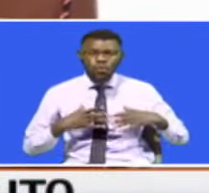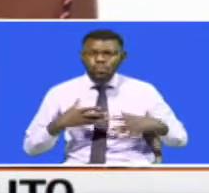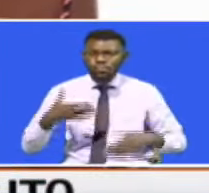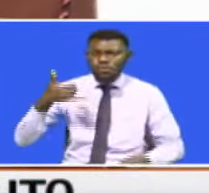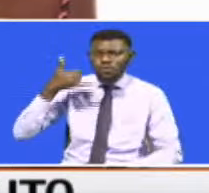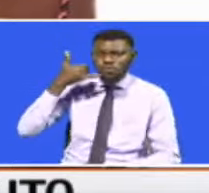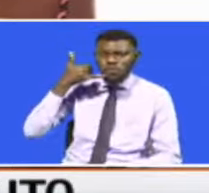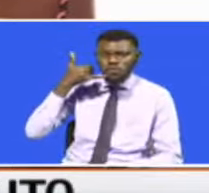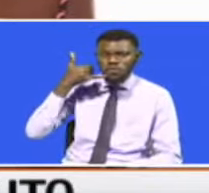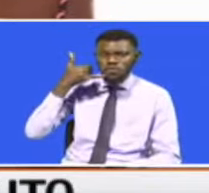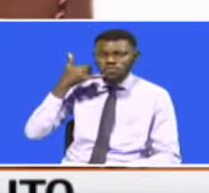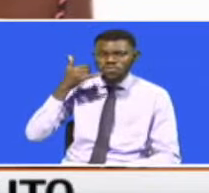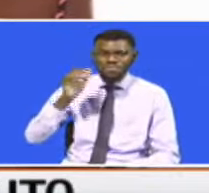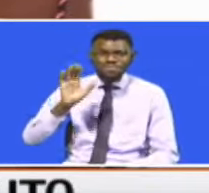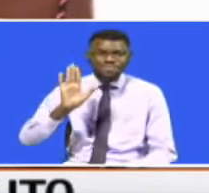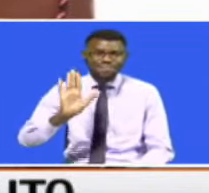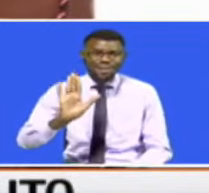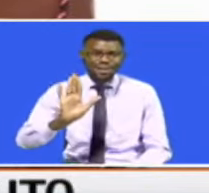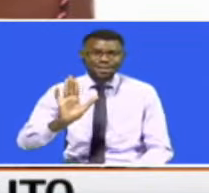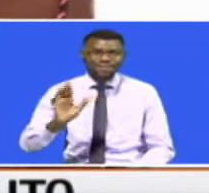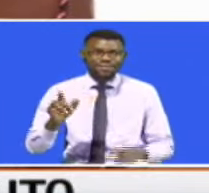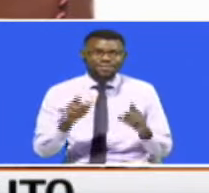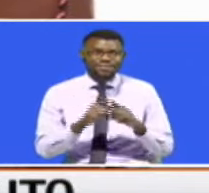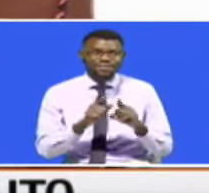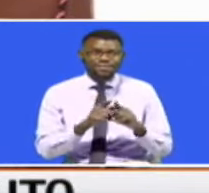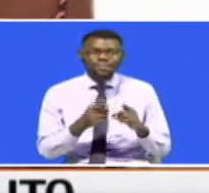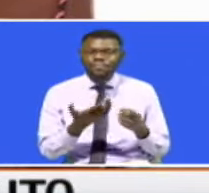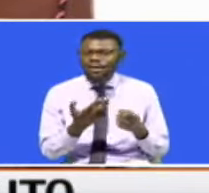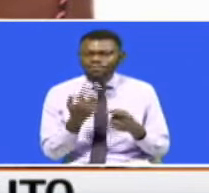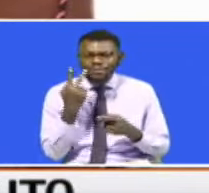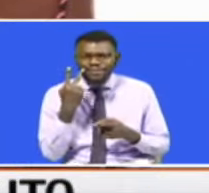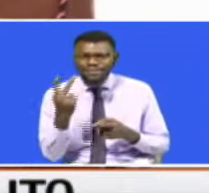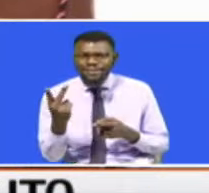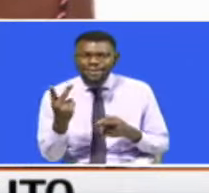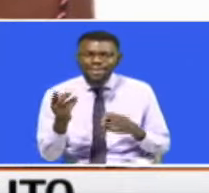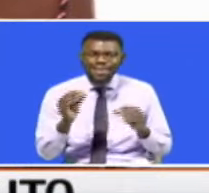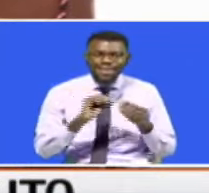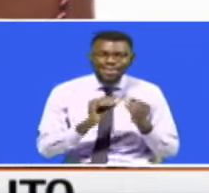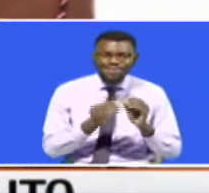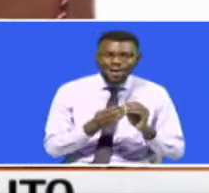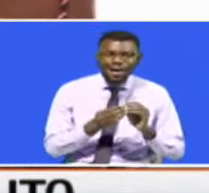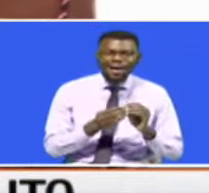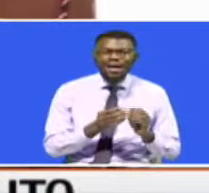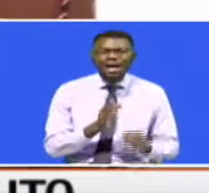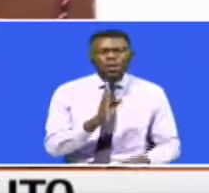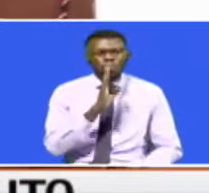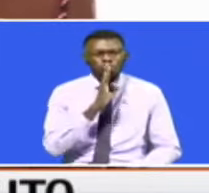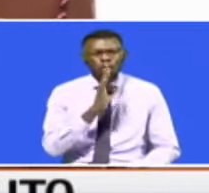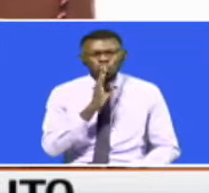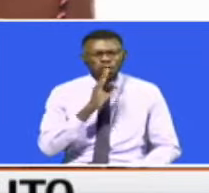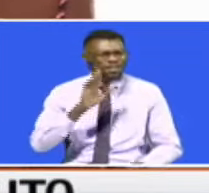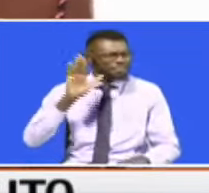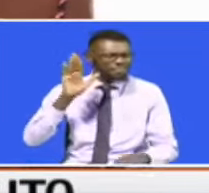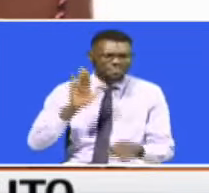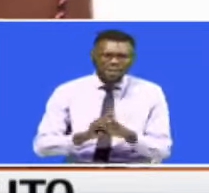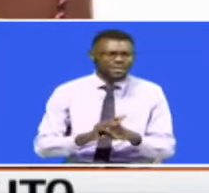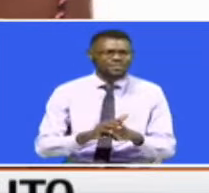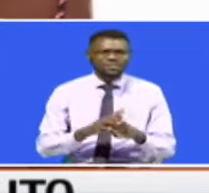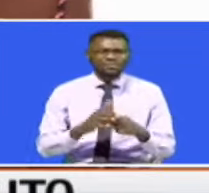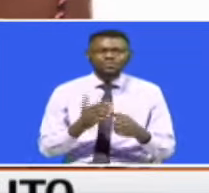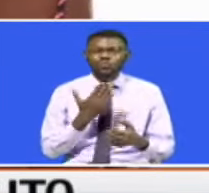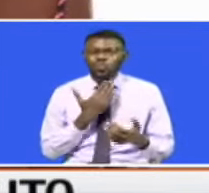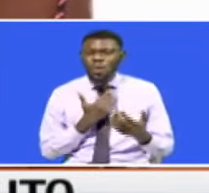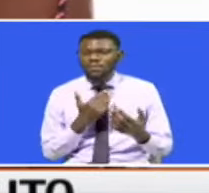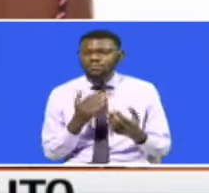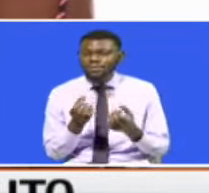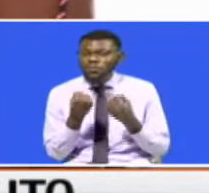phone or her phone and a track record, and they can borrow as much as they want so long as they